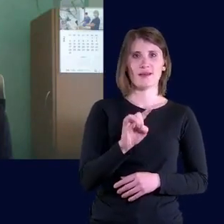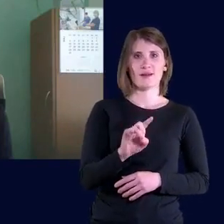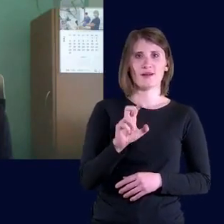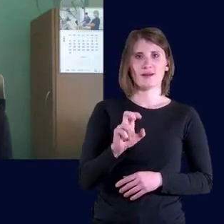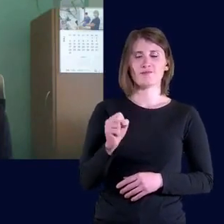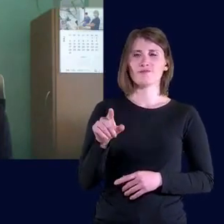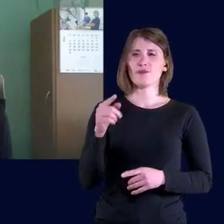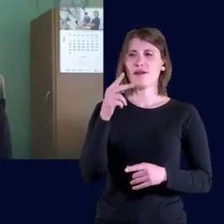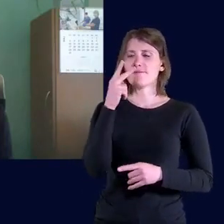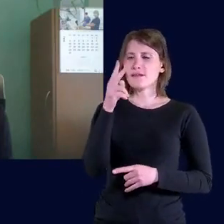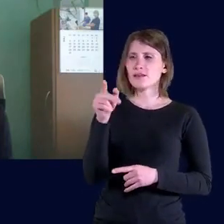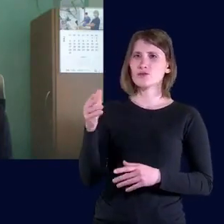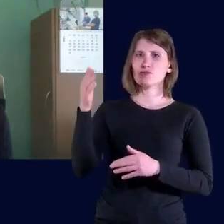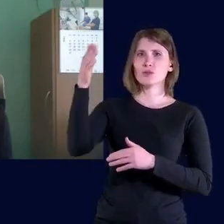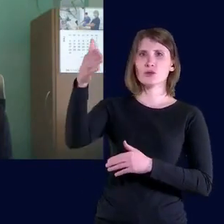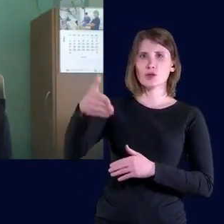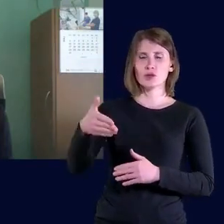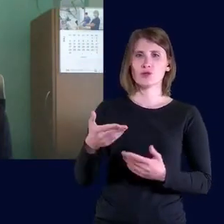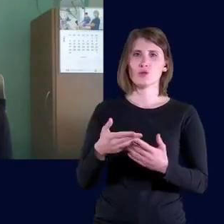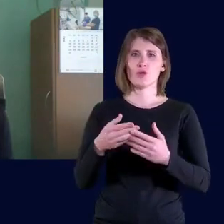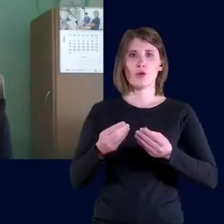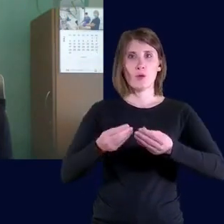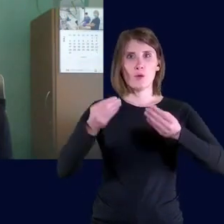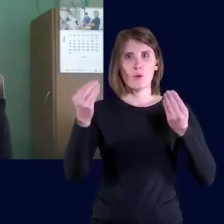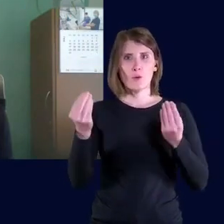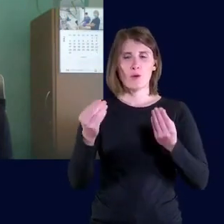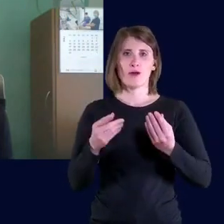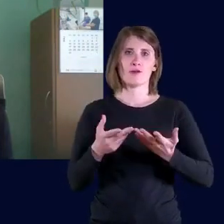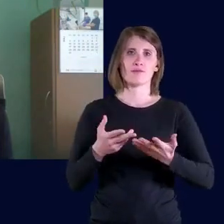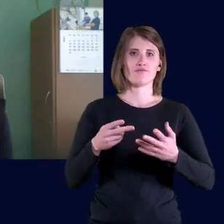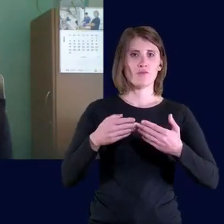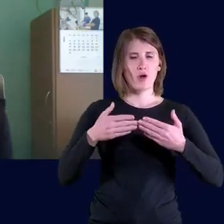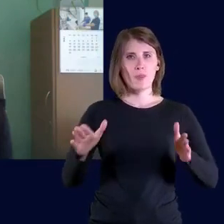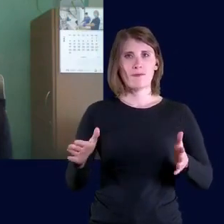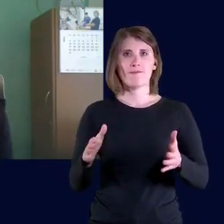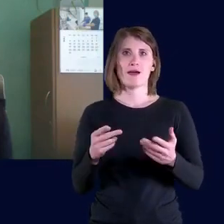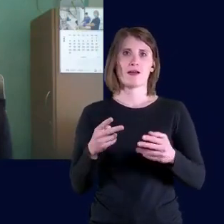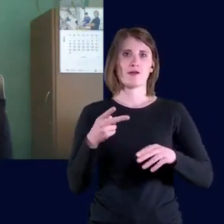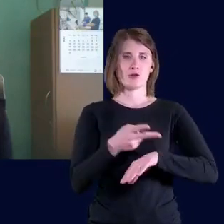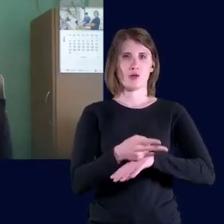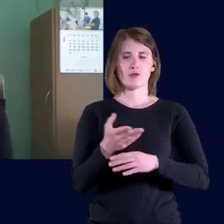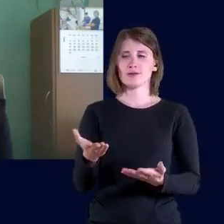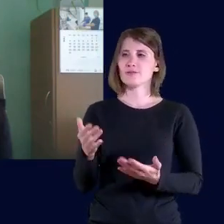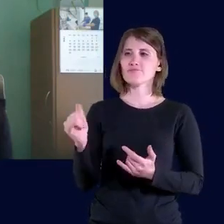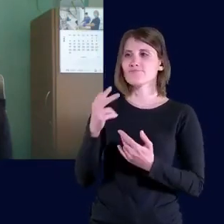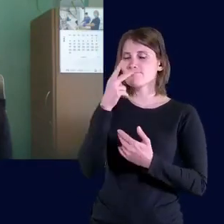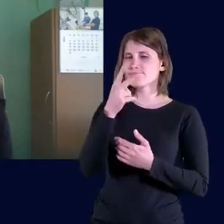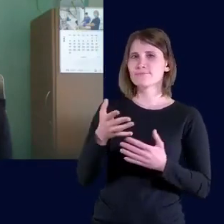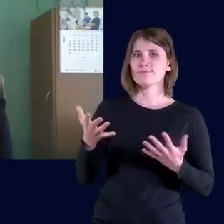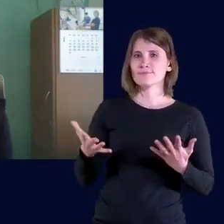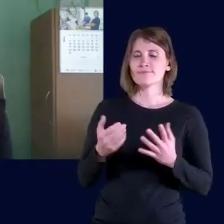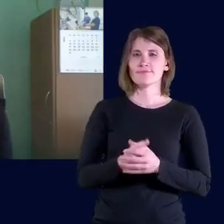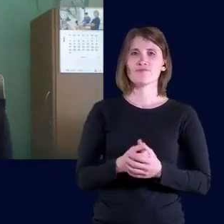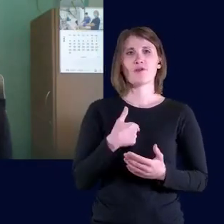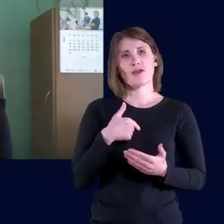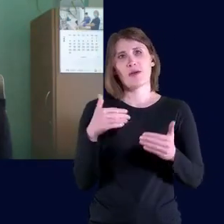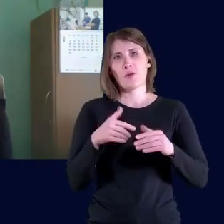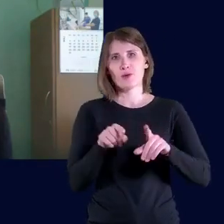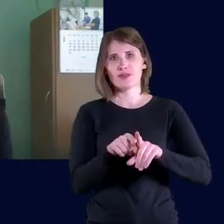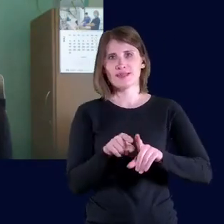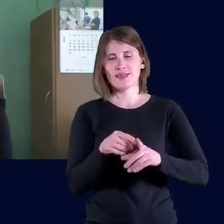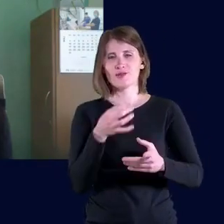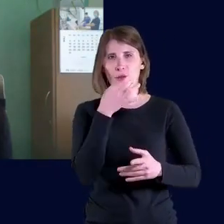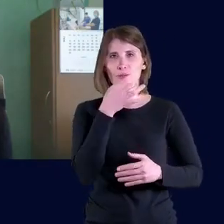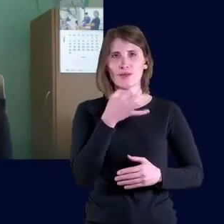widzi pani przyszłość rozwoju kwestii otwartego dostępu na pani uczelni to może ja też bym to pytanie jakby zanim